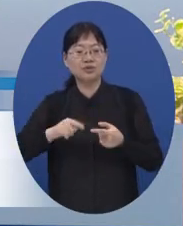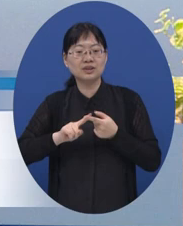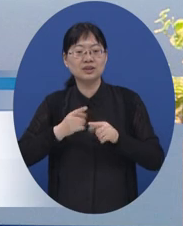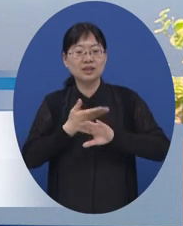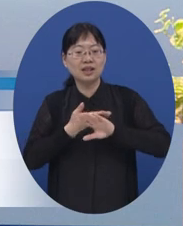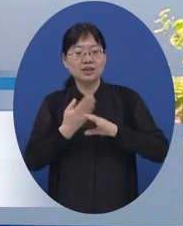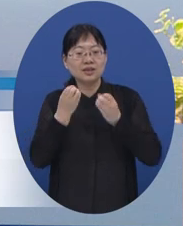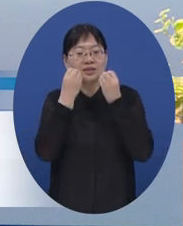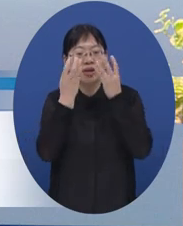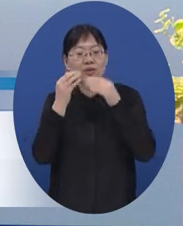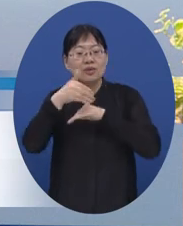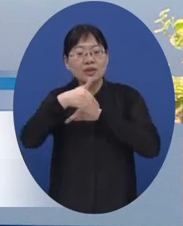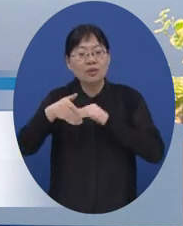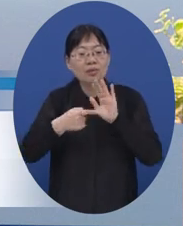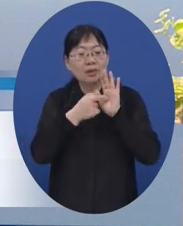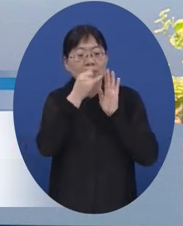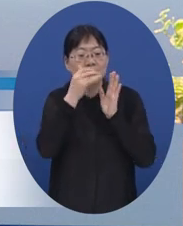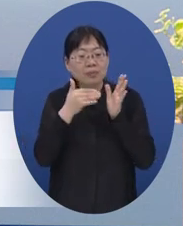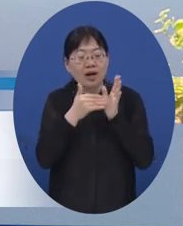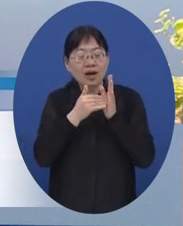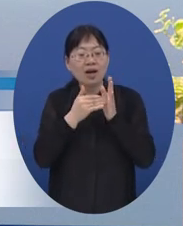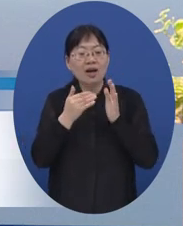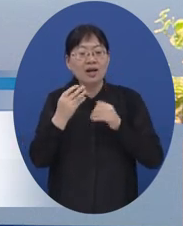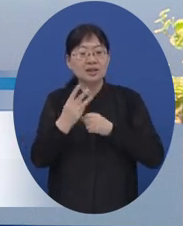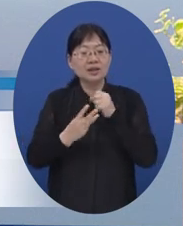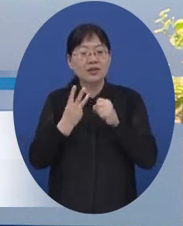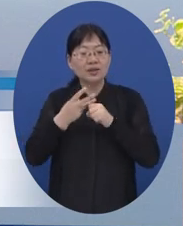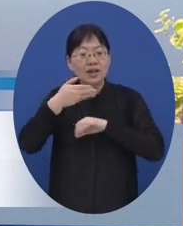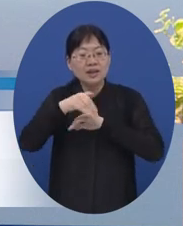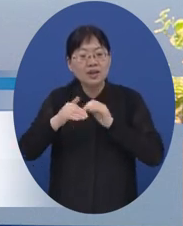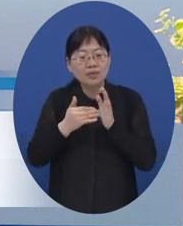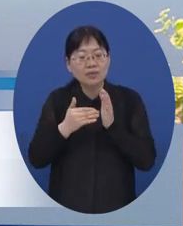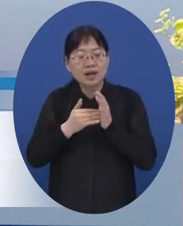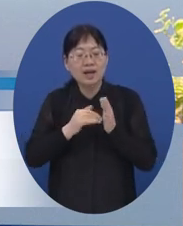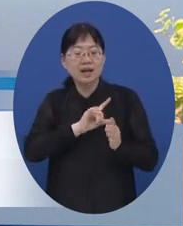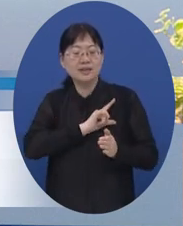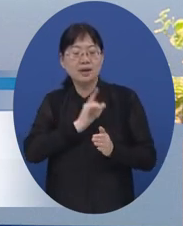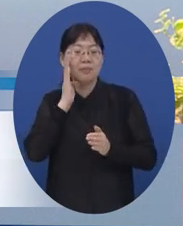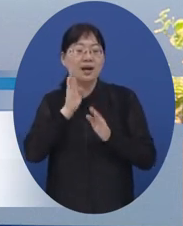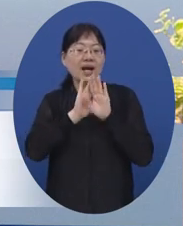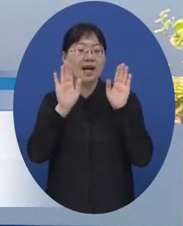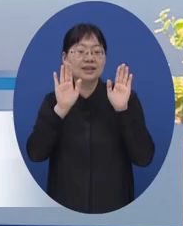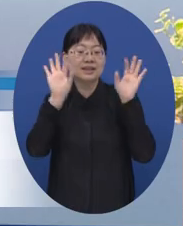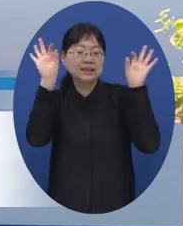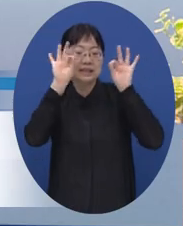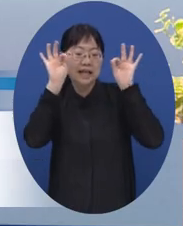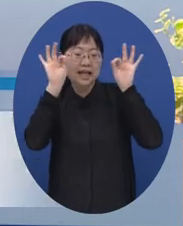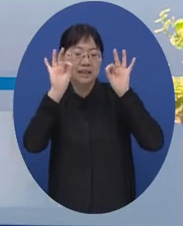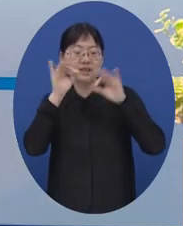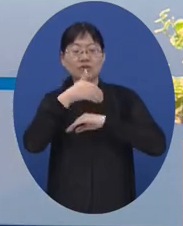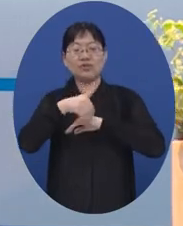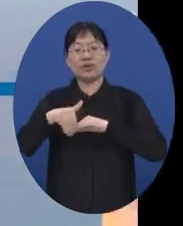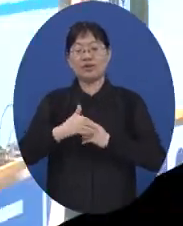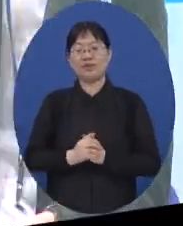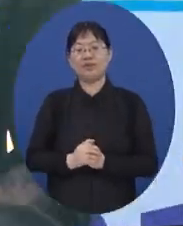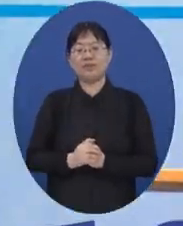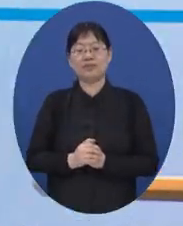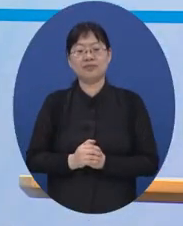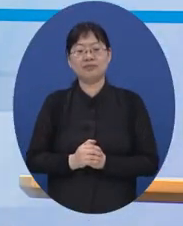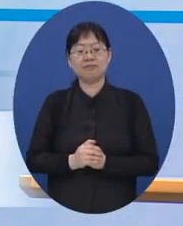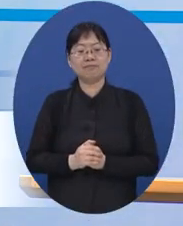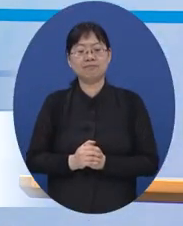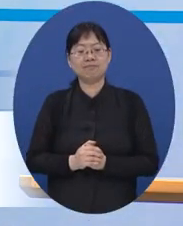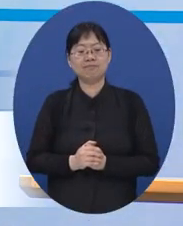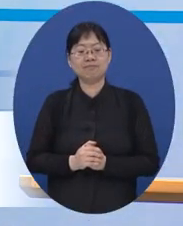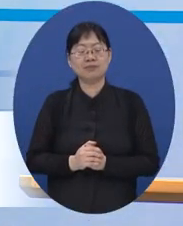another new plan was released, the three-year plan on defining the blue sky.